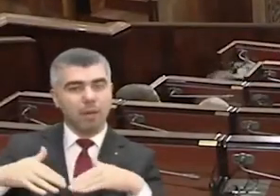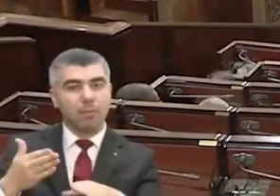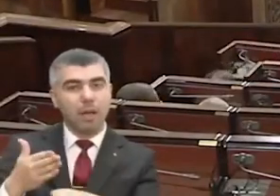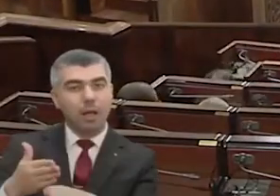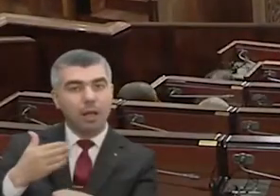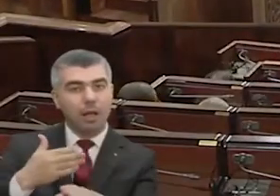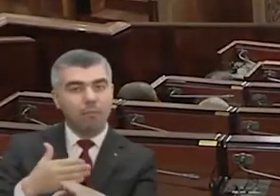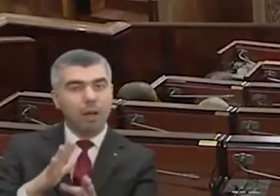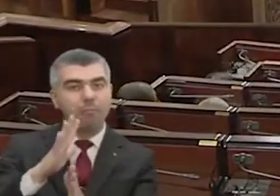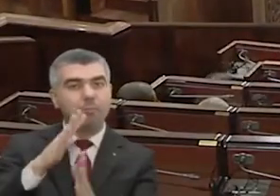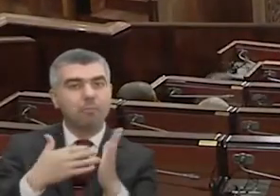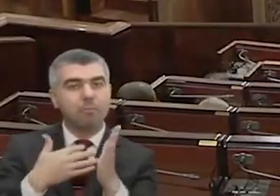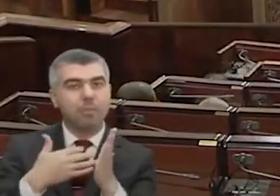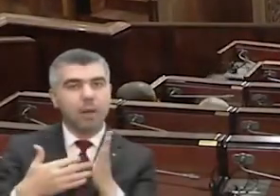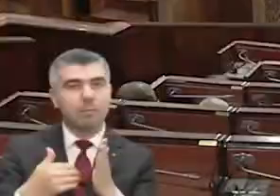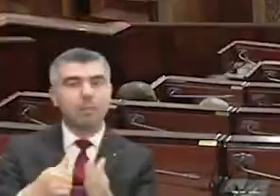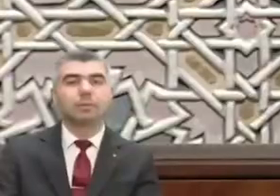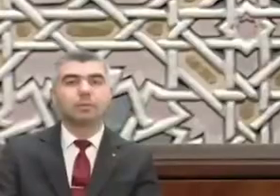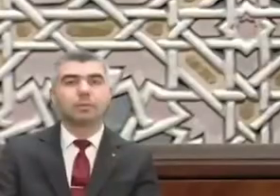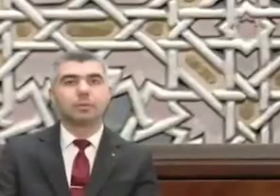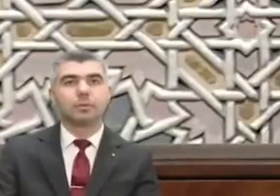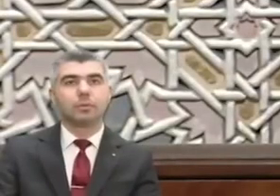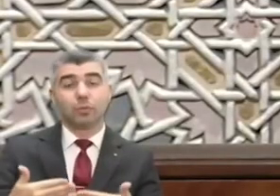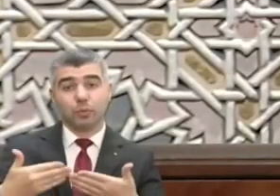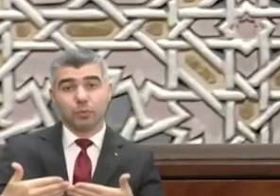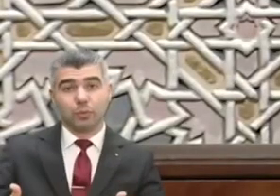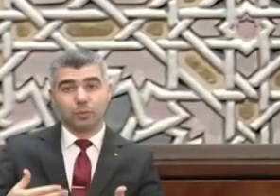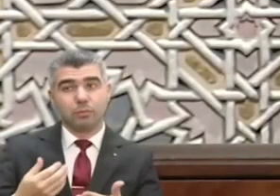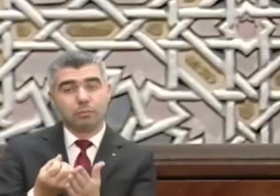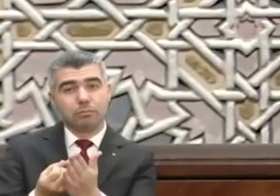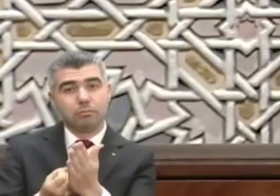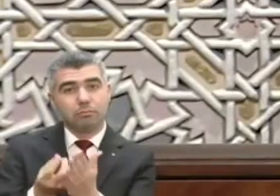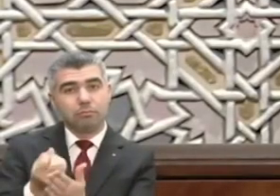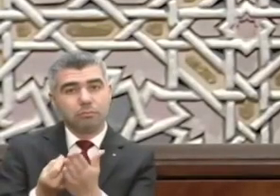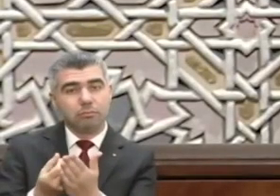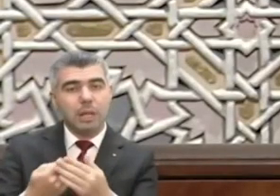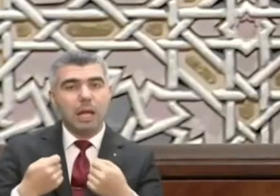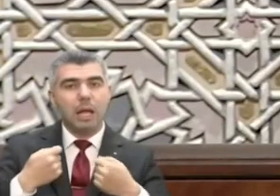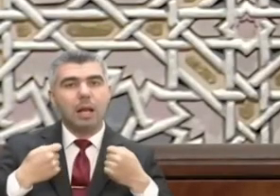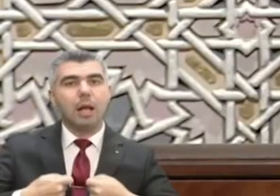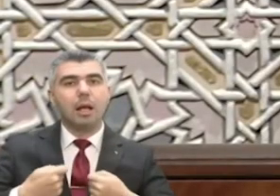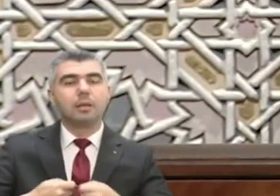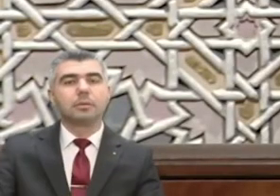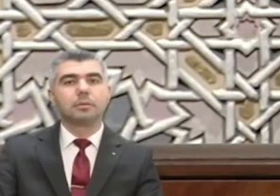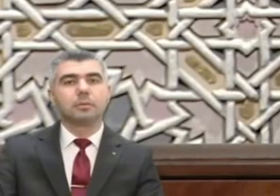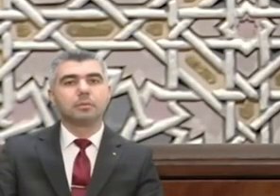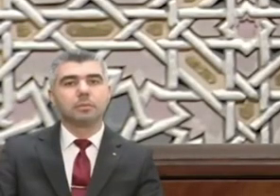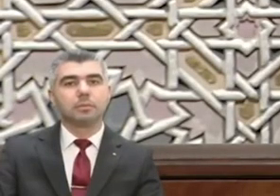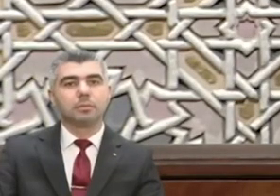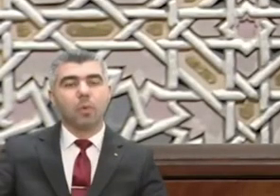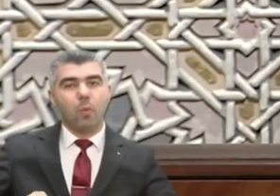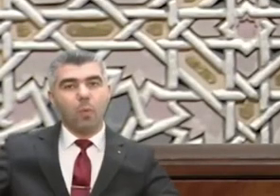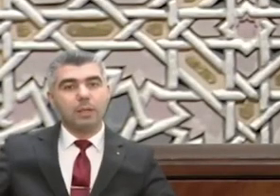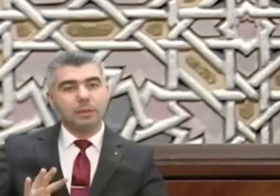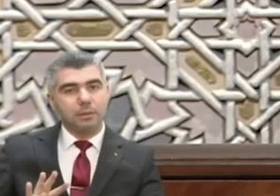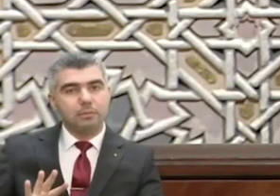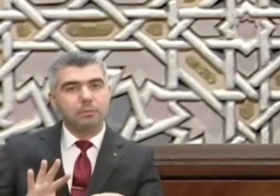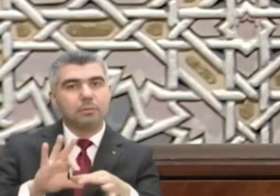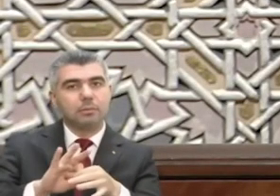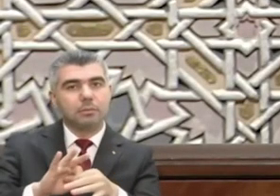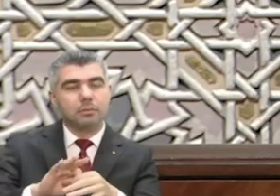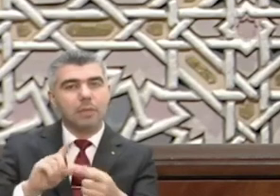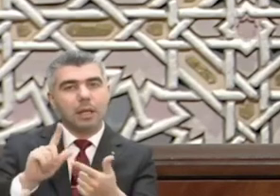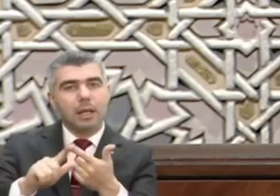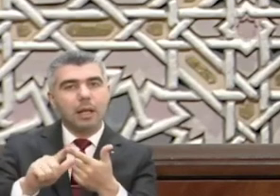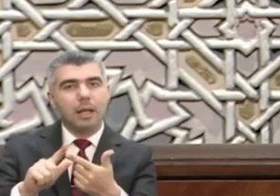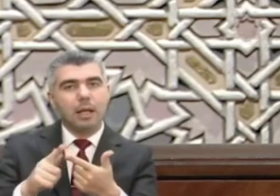قبل الشروع في جدول أعمالنا، أود أن أخبركم أن رئاسة المجلس توصلت من السيد الوزير المنتدب لدى